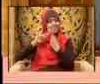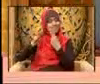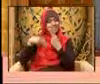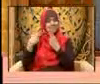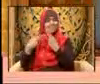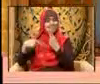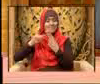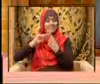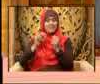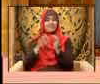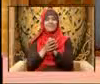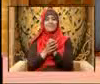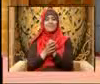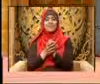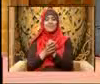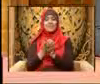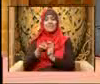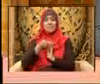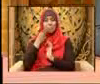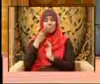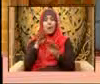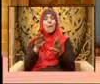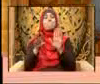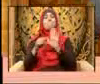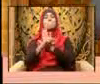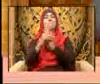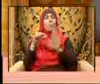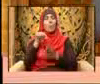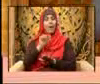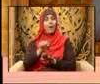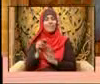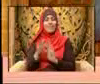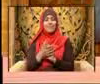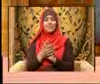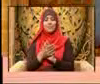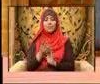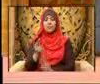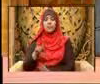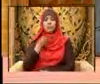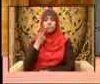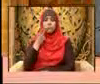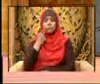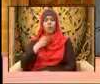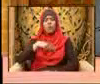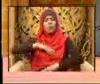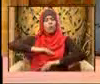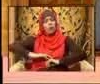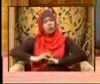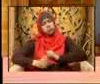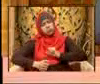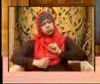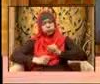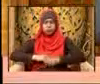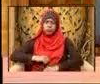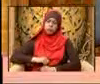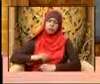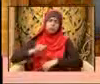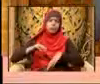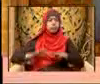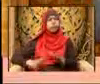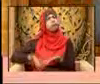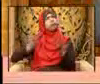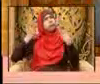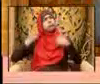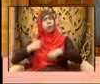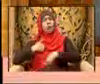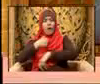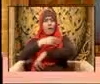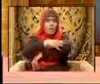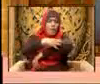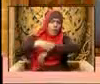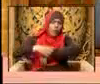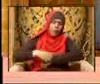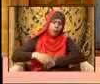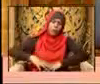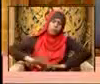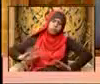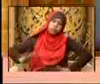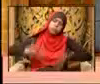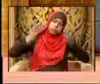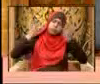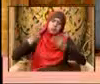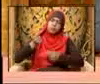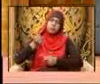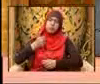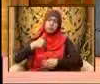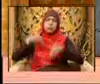في هذا الإطار، وفي هذا كان أحدهم يتذمر ويمتعض من الوضع الاجتماعي